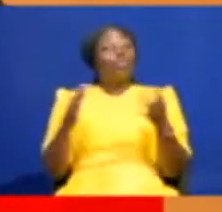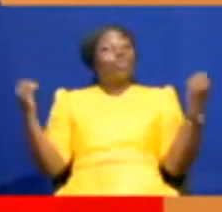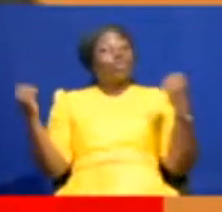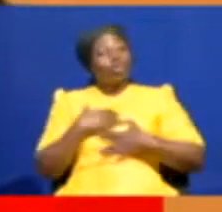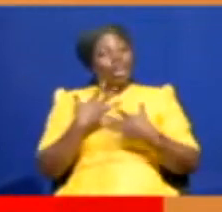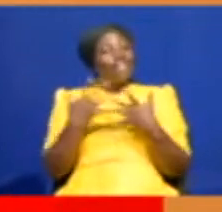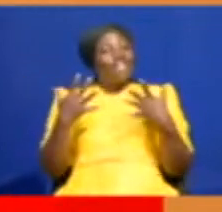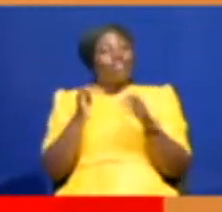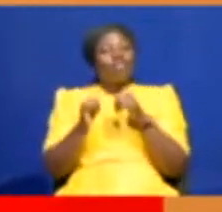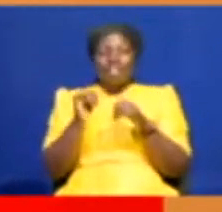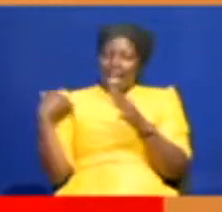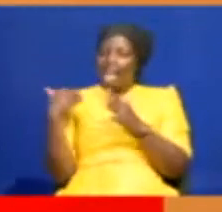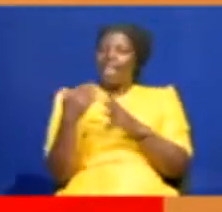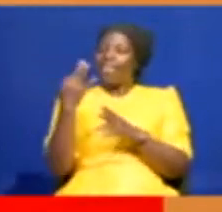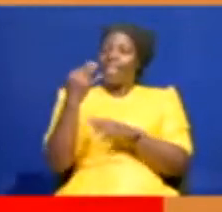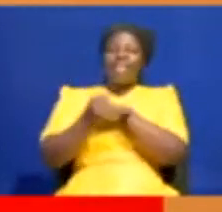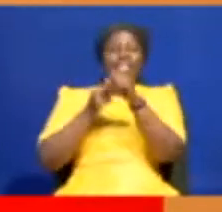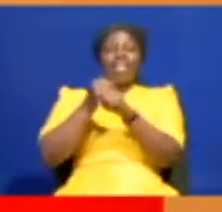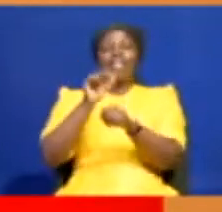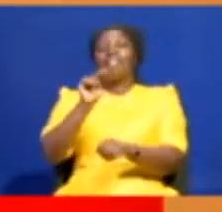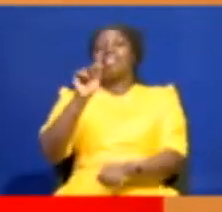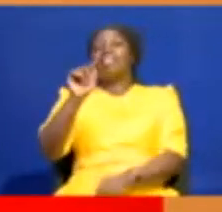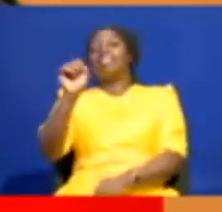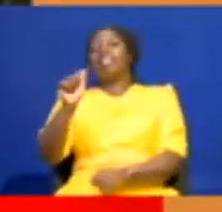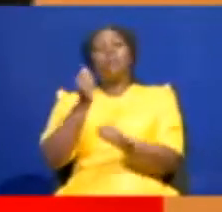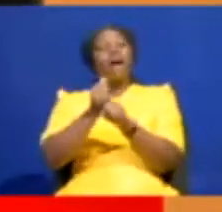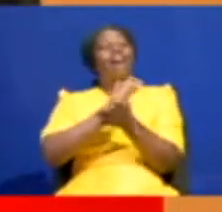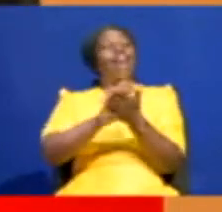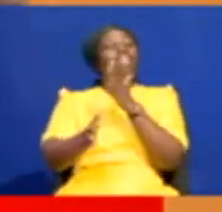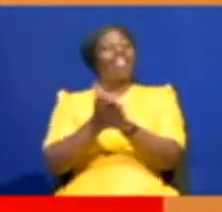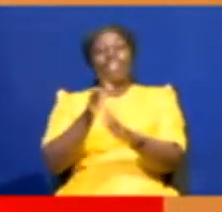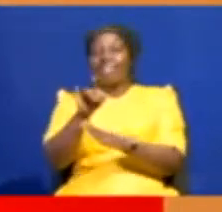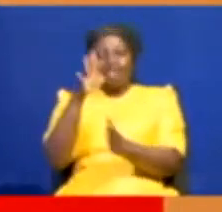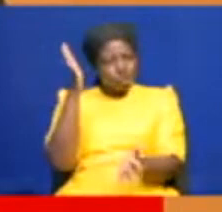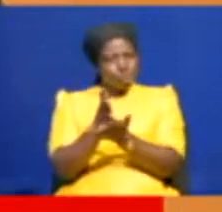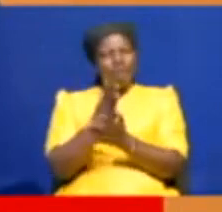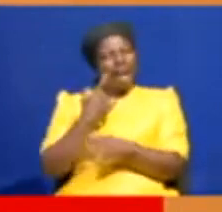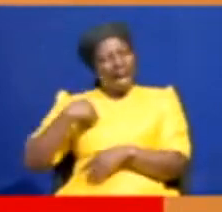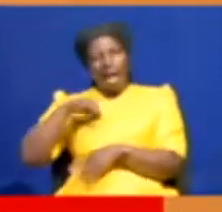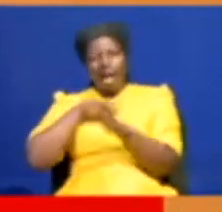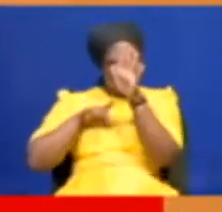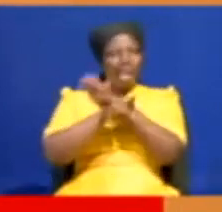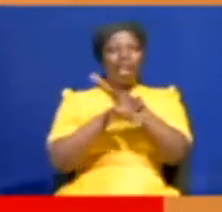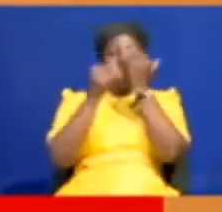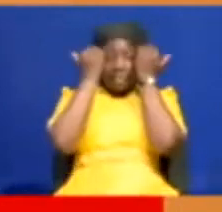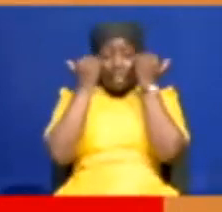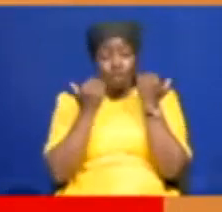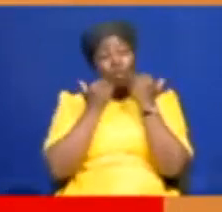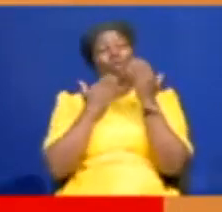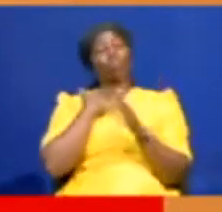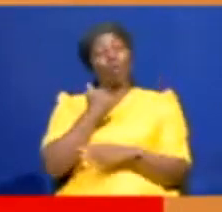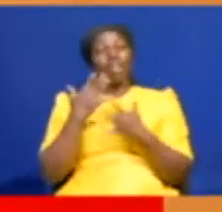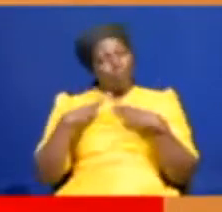mitatu NTSA hakuna kazi wanafanya, na hiyo ni ukweli, na tumeenda kotini, tunataka